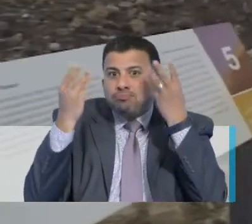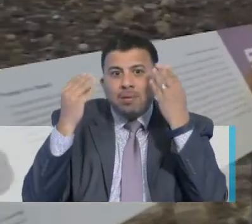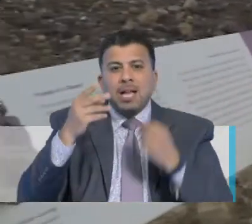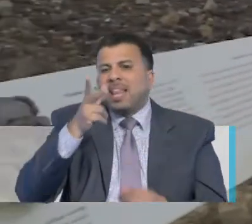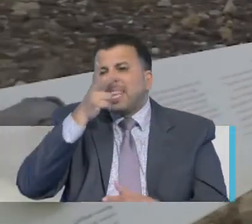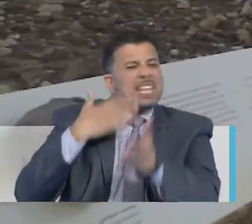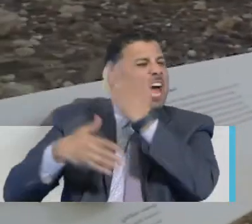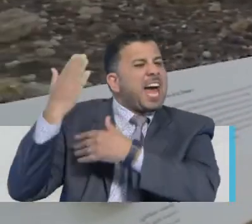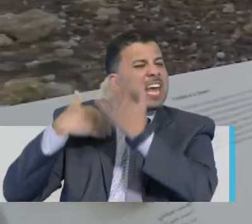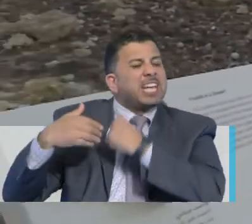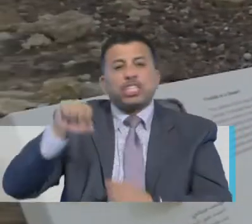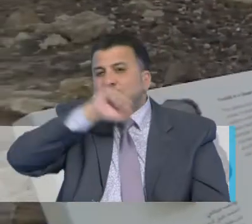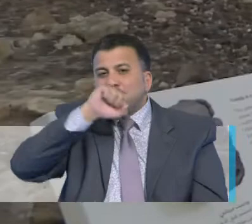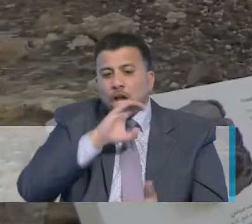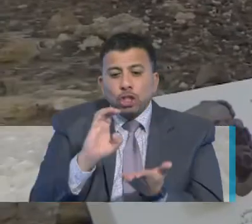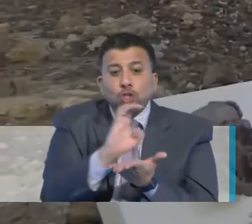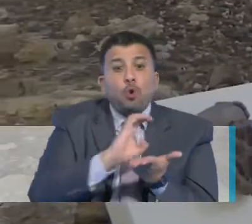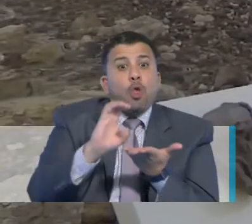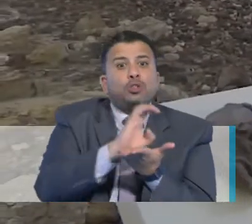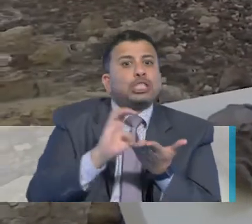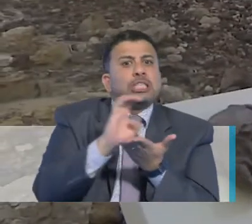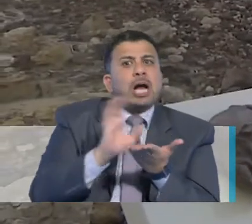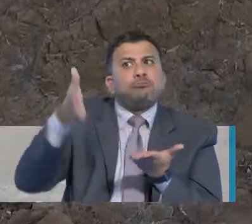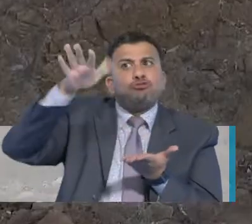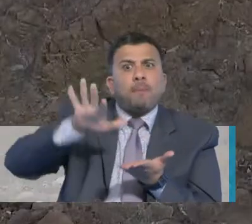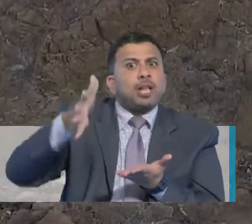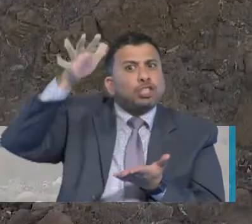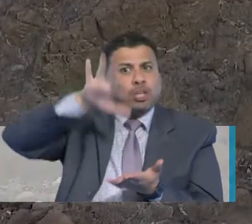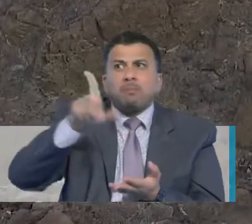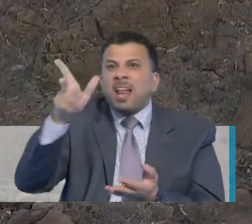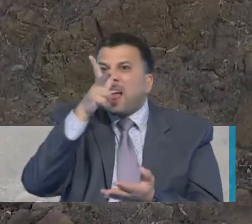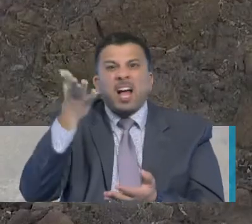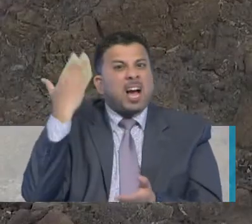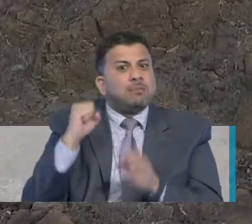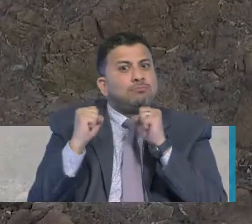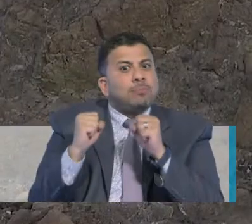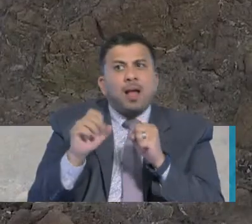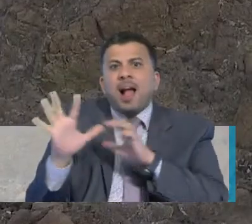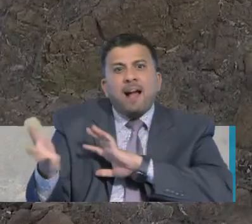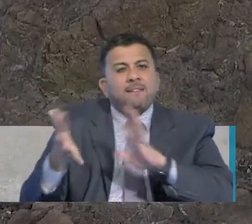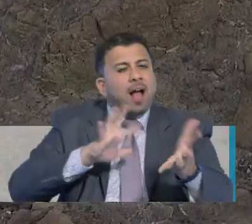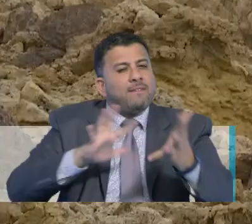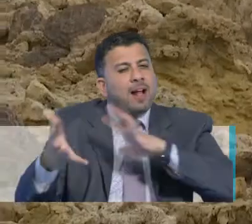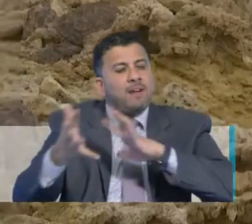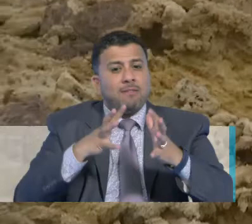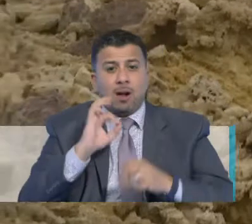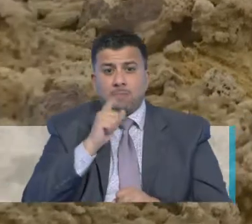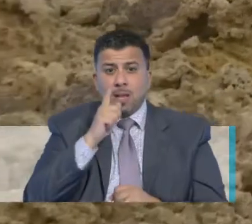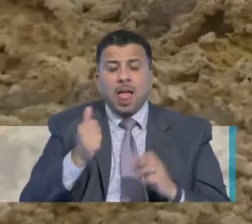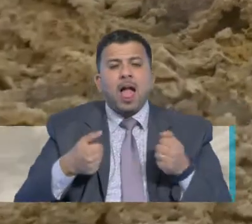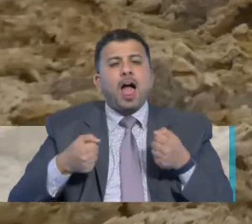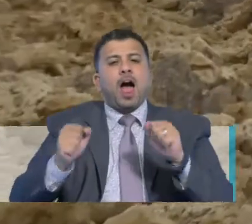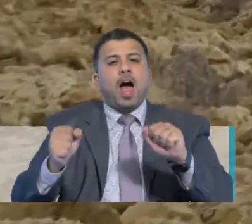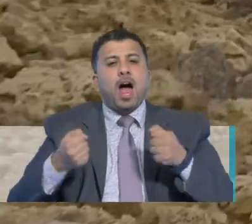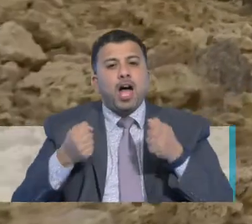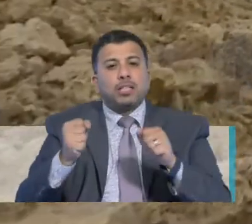شارقة الجيولوجي وأهمية الجبل والمناطق الأثرية المحيطة به. وتتميز الحديقة